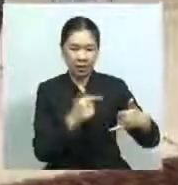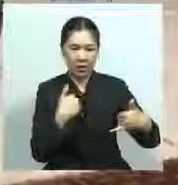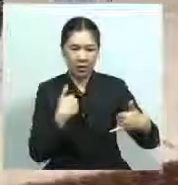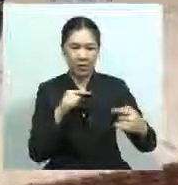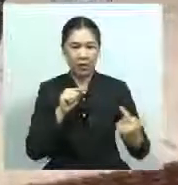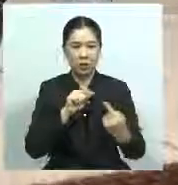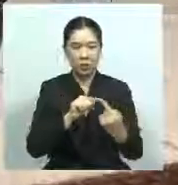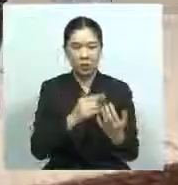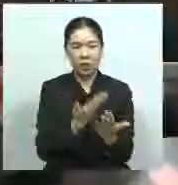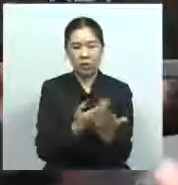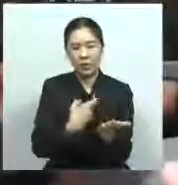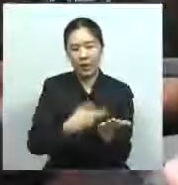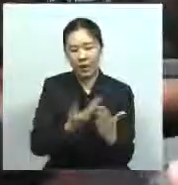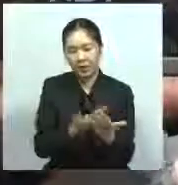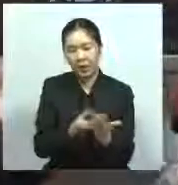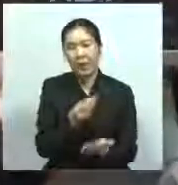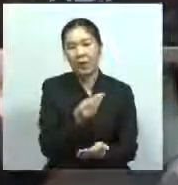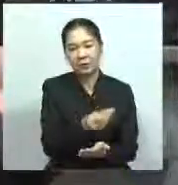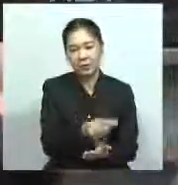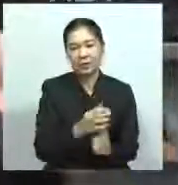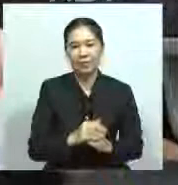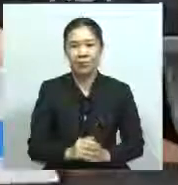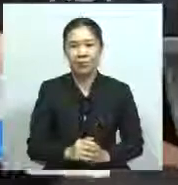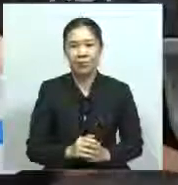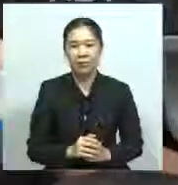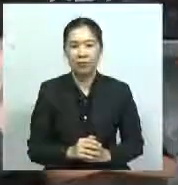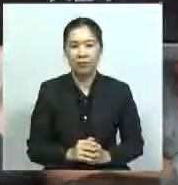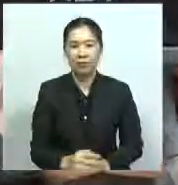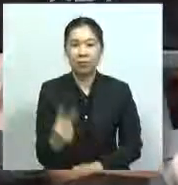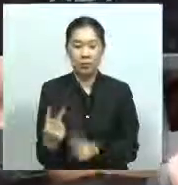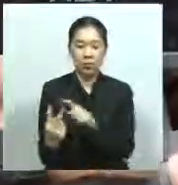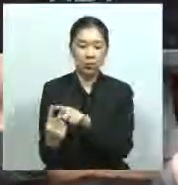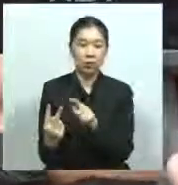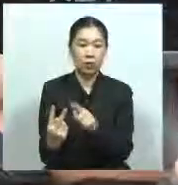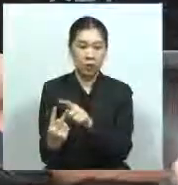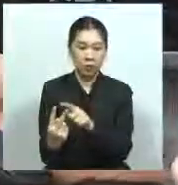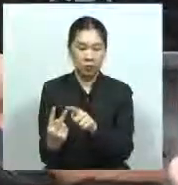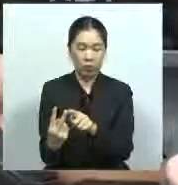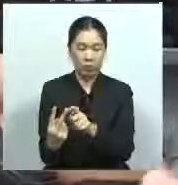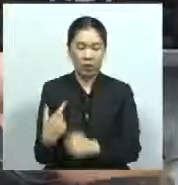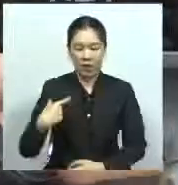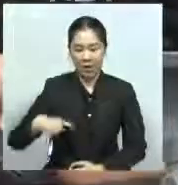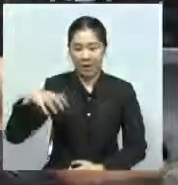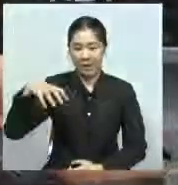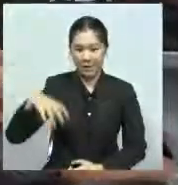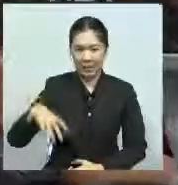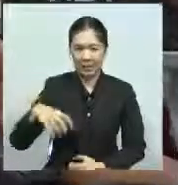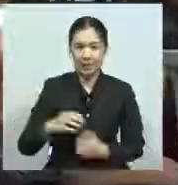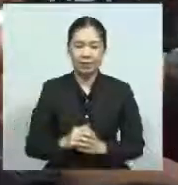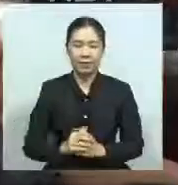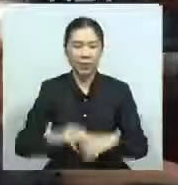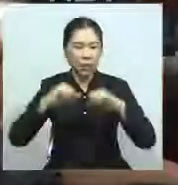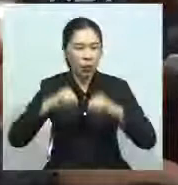ขอประกันตัว คุณเปรมชัยกับคุณยงซึ่งศาลเองพิพากษาว่